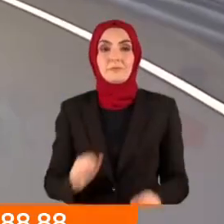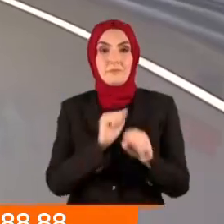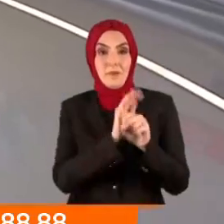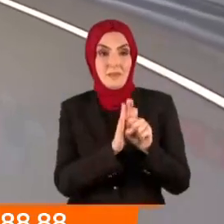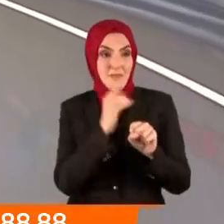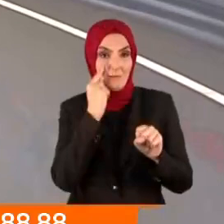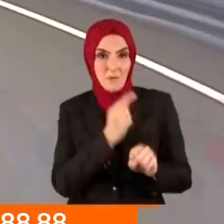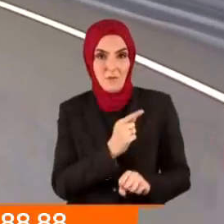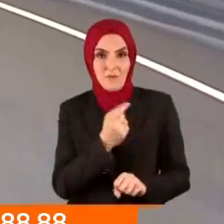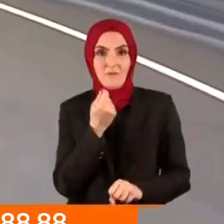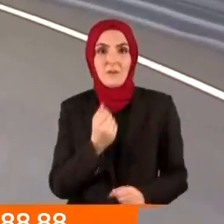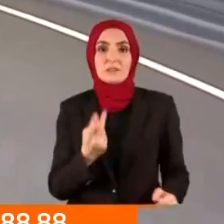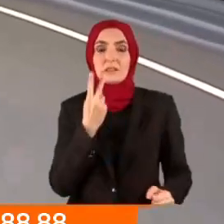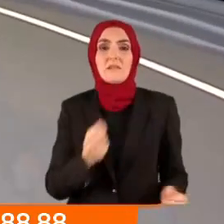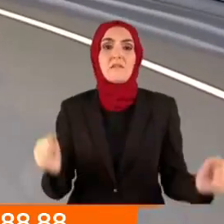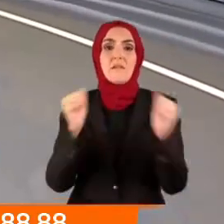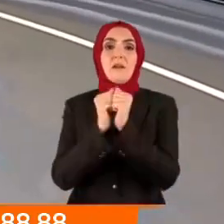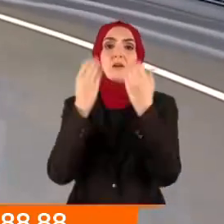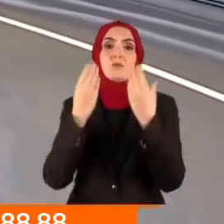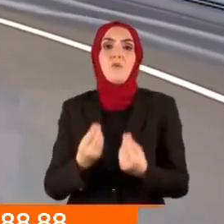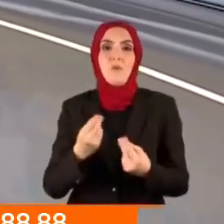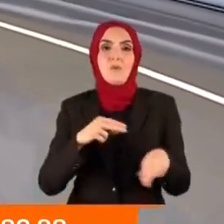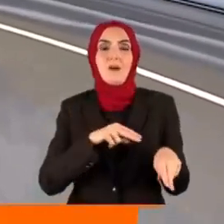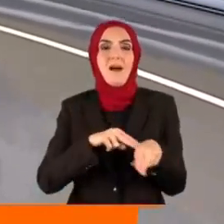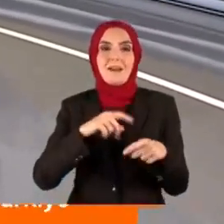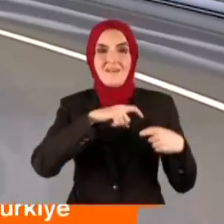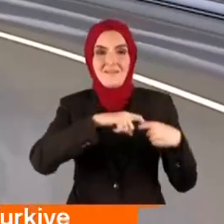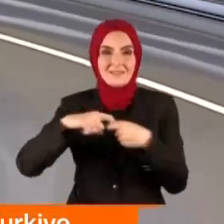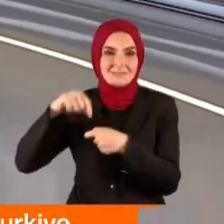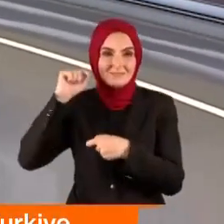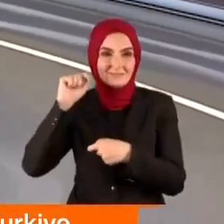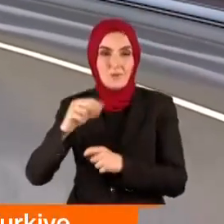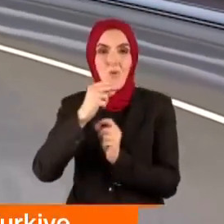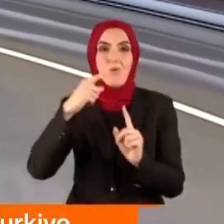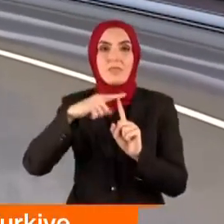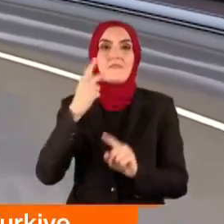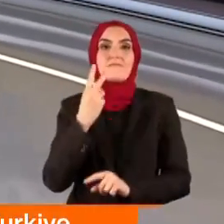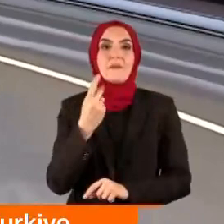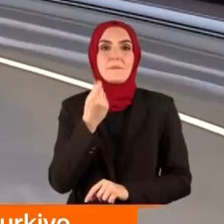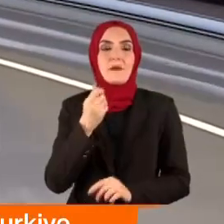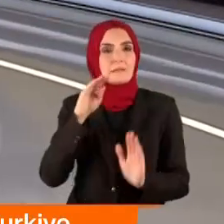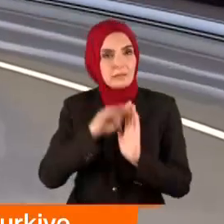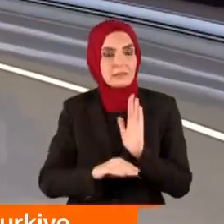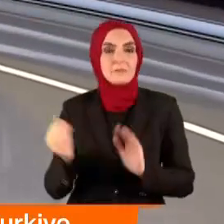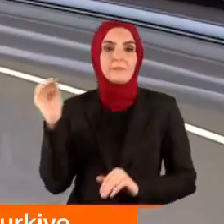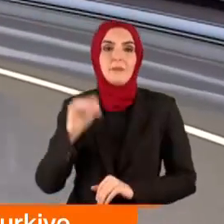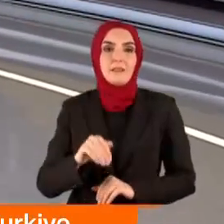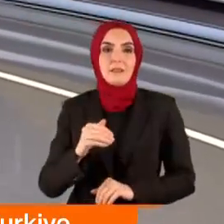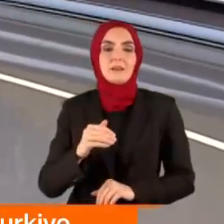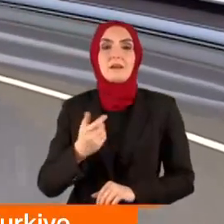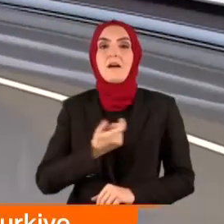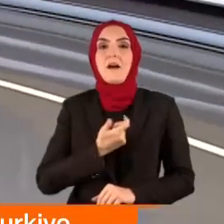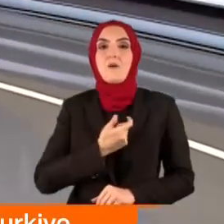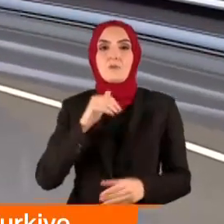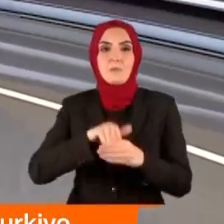Pandemiyle birlikte fiyatları ikiye katlanan karavanlara ÖTV indirimi geldi. Yasa meclisten geçti, resmi gazetede yayınlanmayı